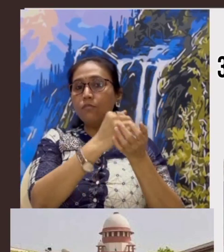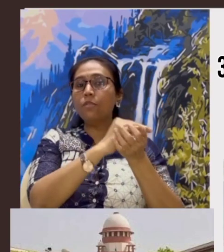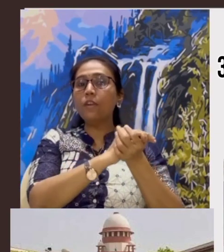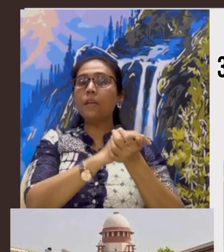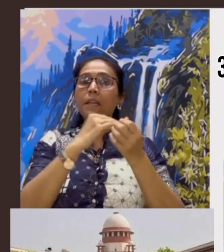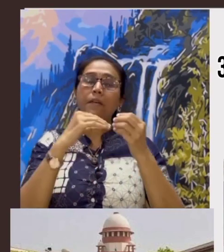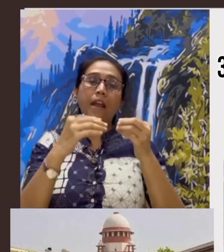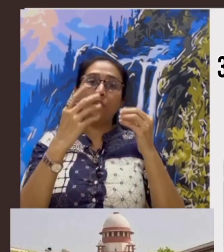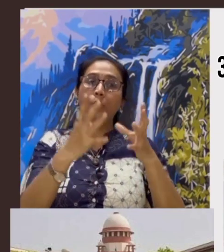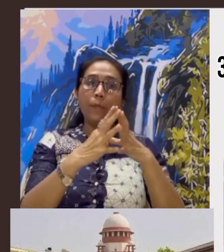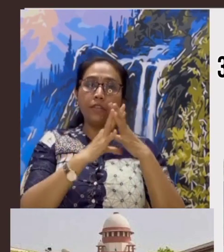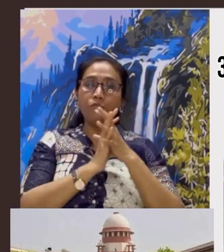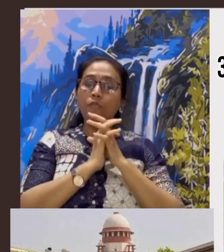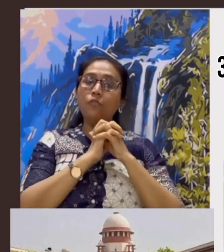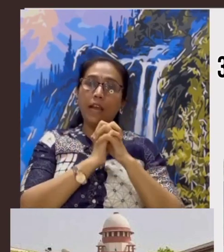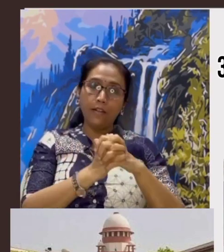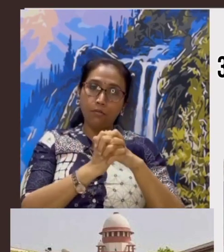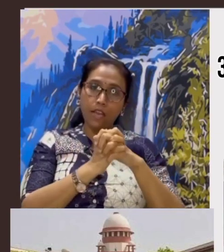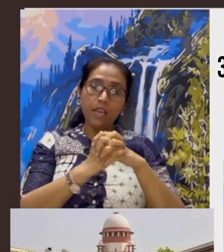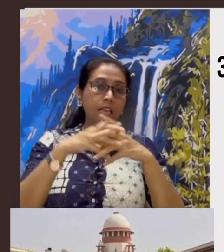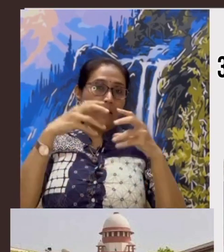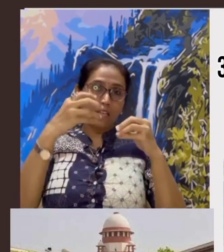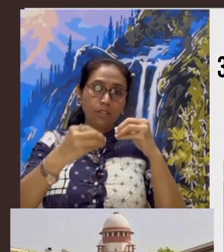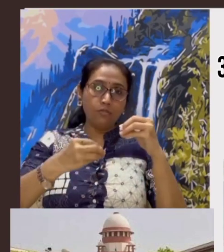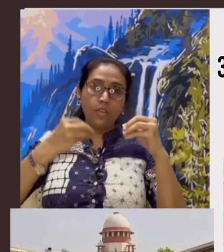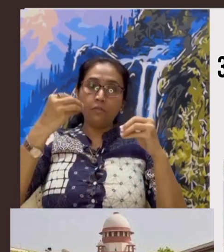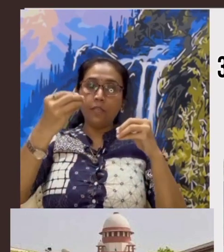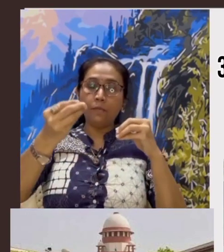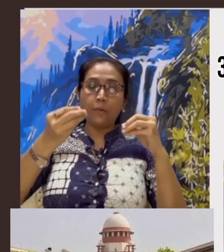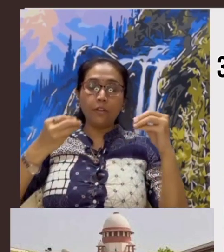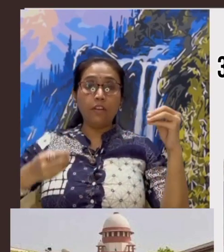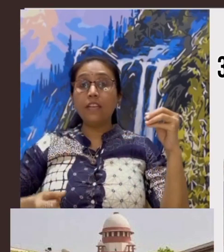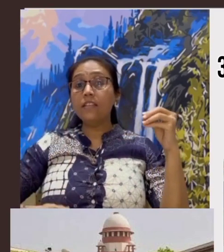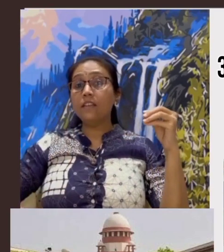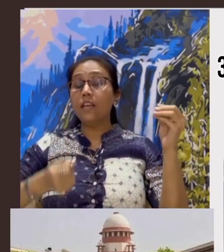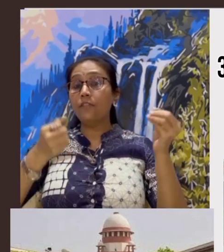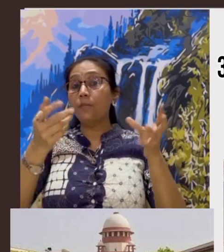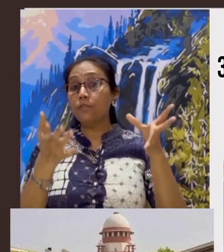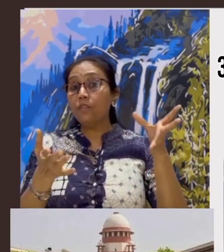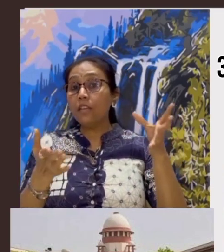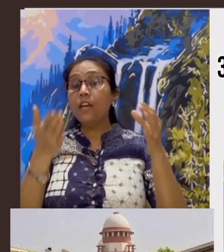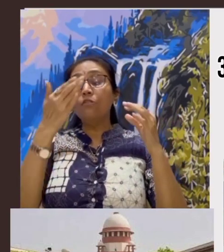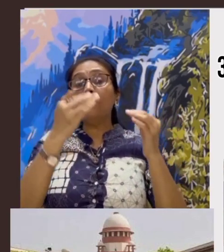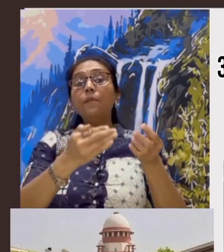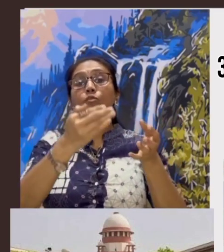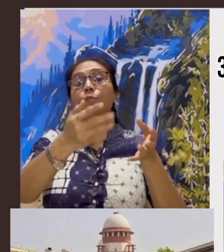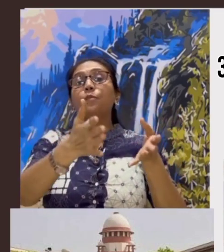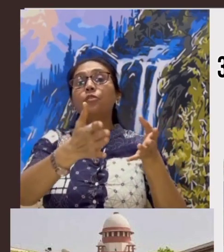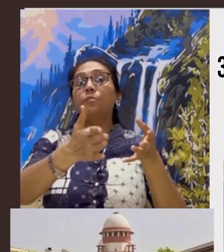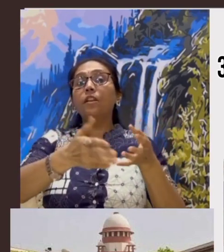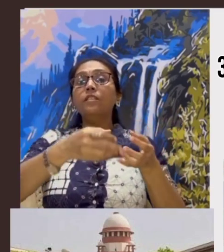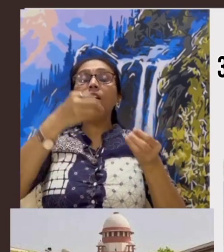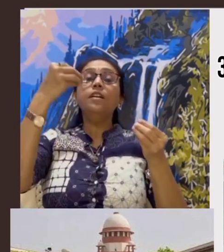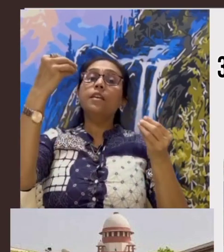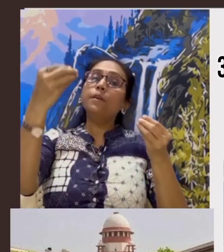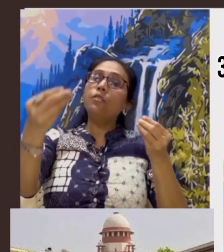उन्होंने बोला कि मेरा राइट टू प्रॉपर्टी जो है वो वायलेट हो रहा है, स्टेट जो है वो मेरी प्रॉपर्टी को ले नहीं सकता है, फिर भी क्यों लिया। तो यहाँ पर सुप्रीम कोर्ट ने बोल